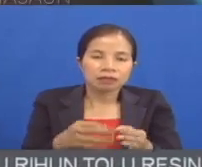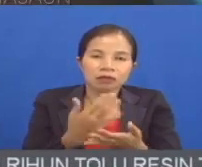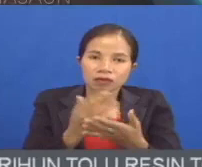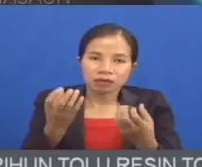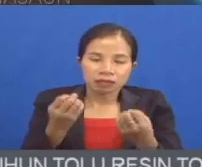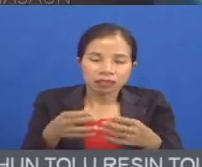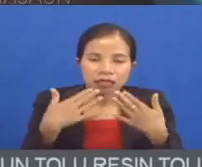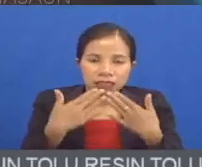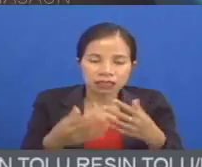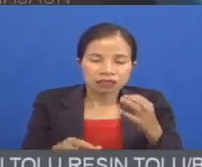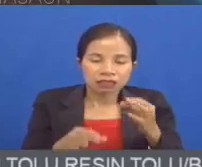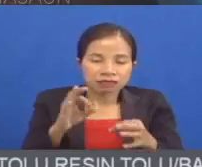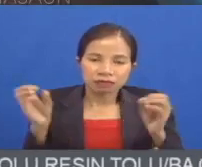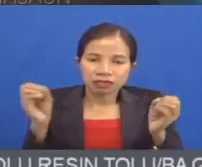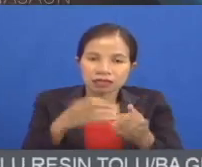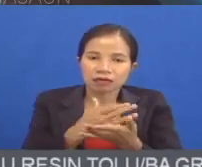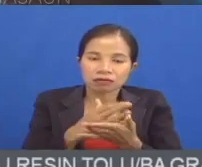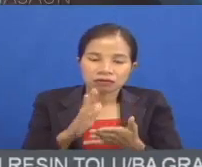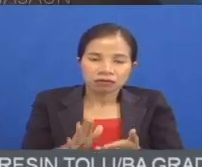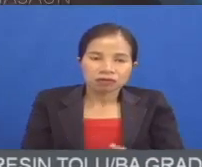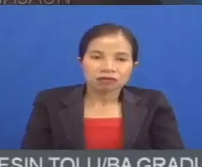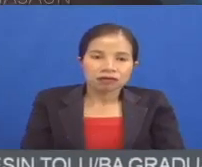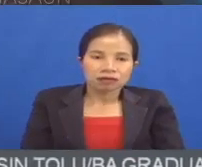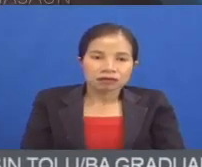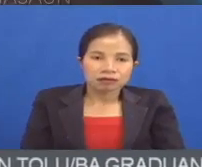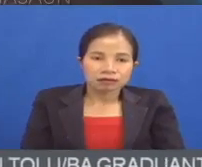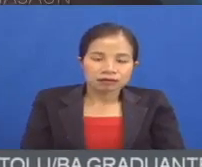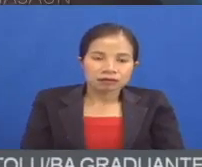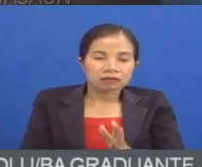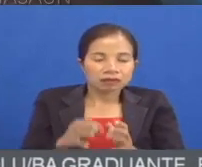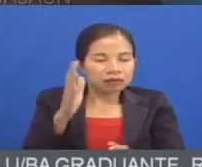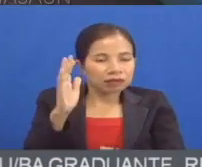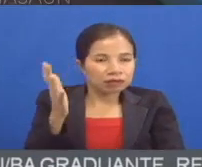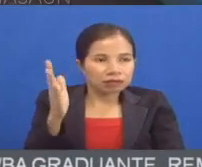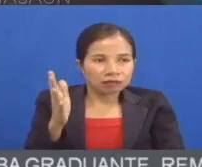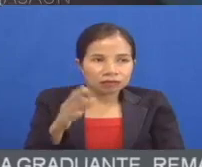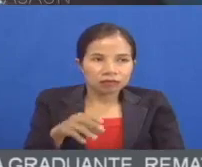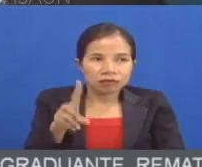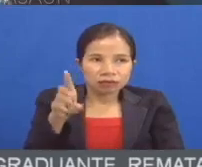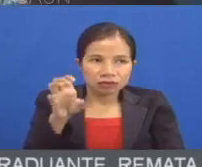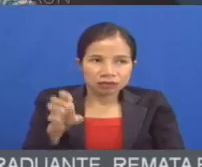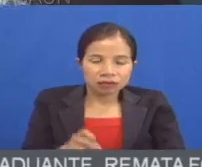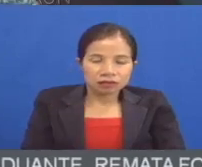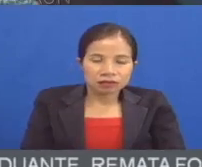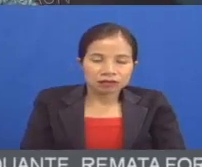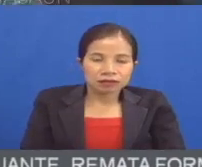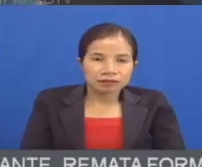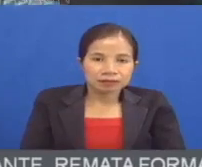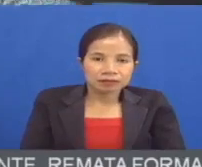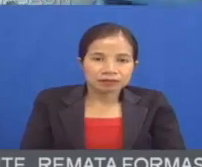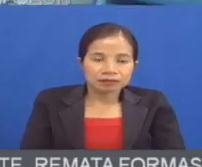agradece dan rumah ema ladu ema la pesan liu ne bele hetan de 50 o 100 signifikan